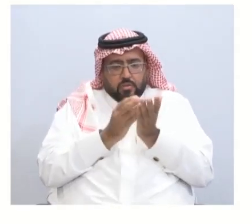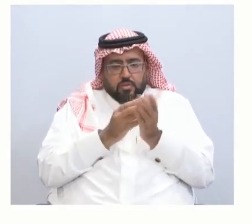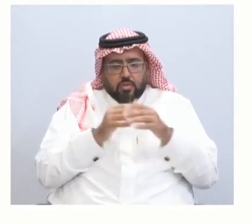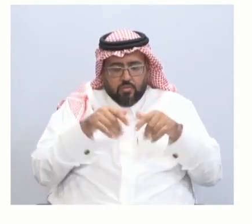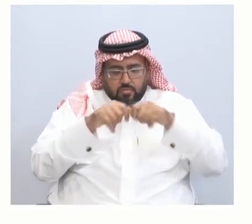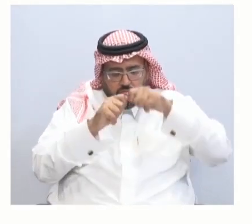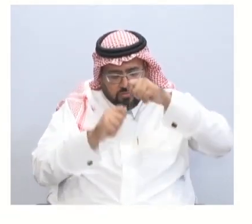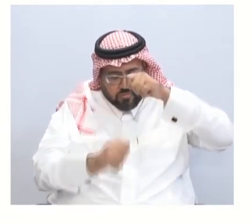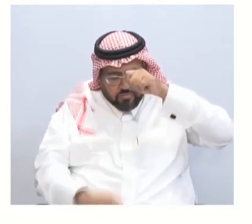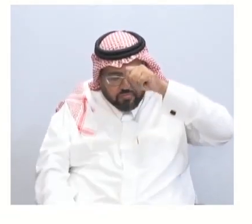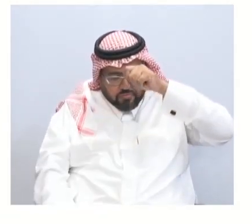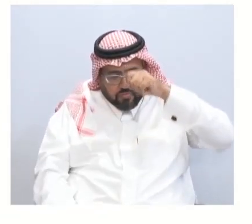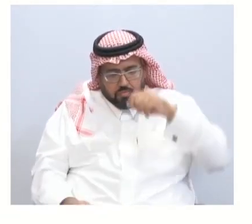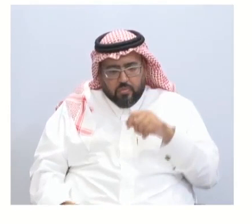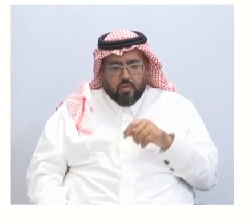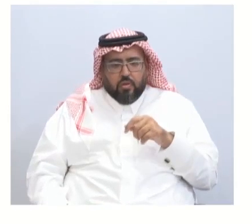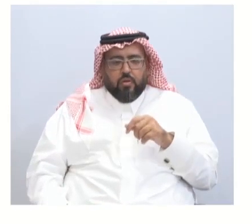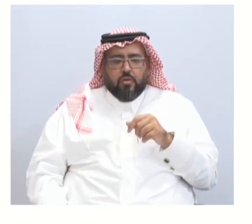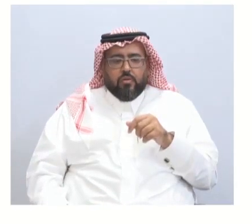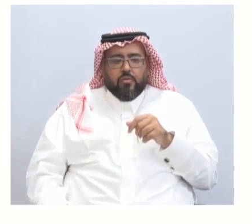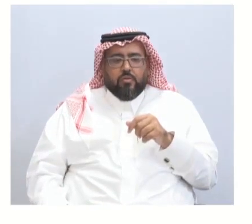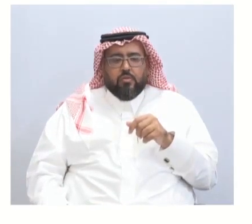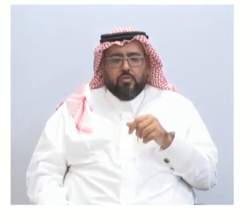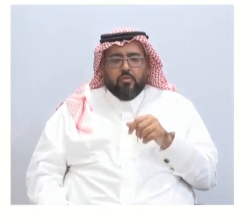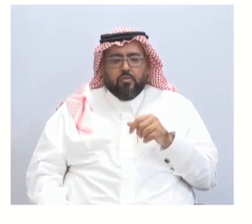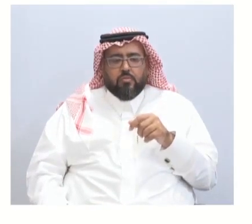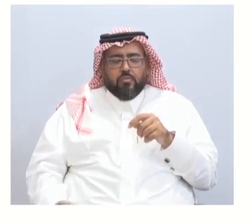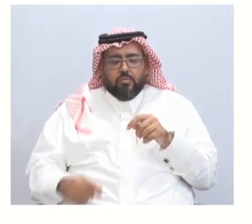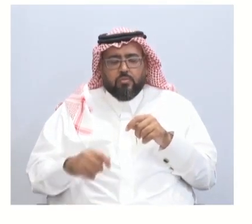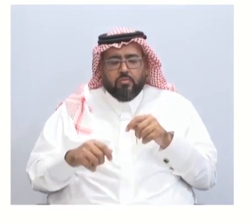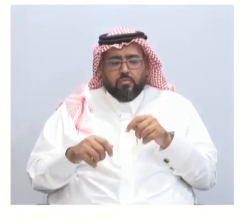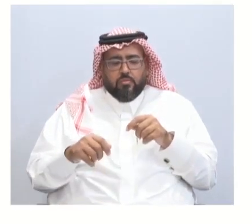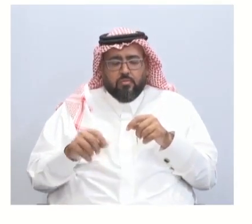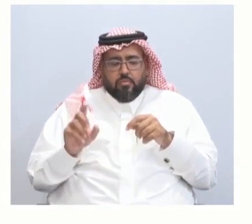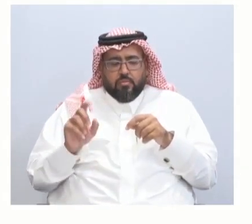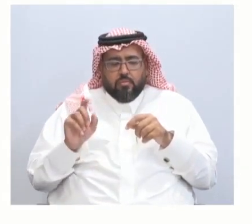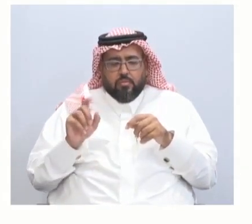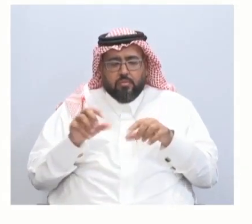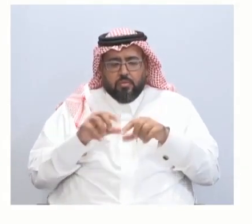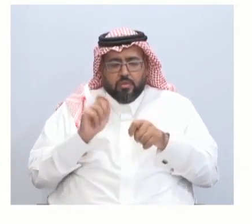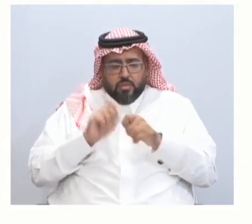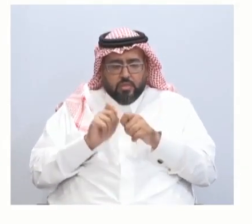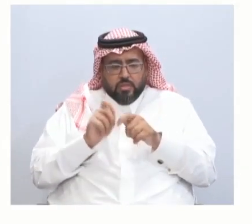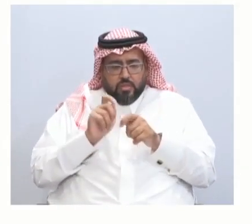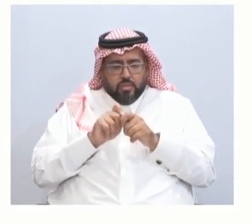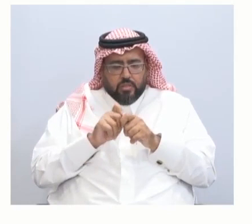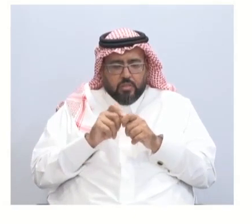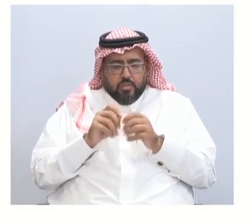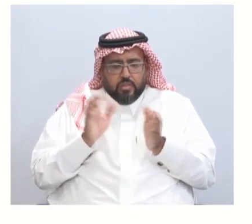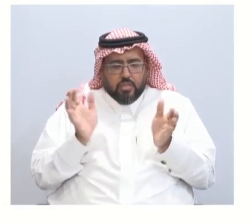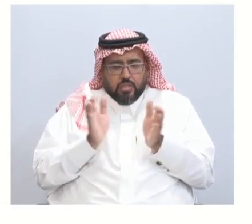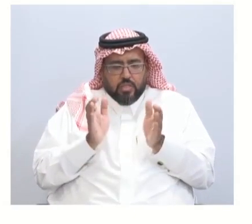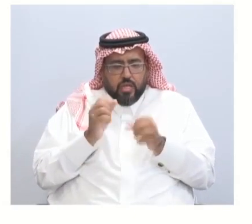قاع المحيط وهو عباره عن ماذا احسنتم وهو جهاز صغير